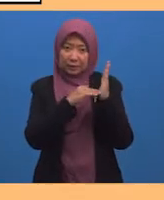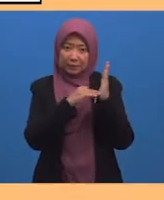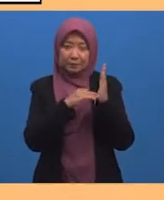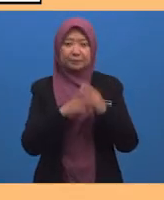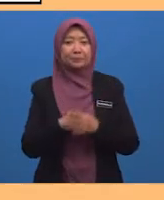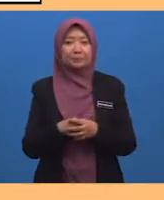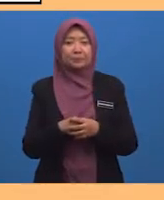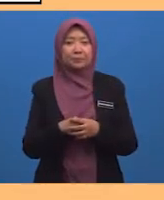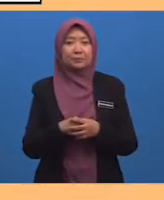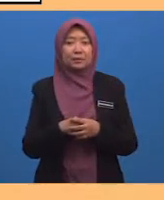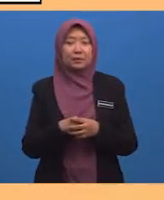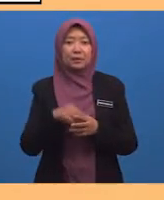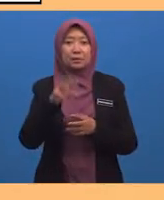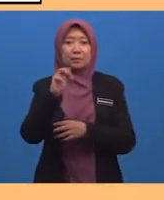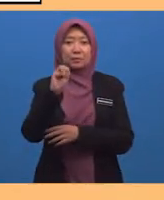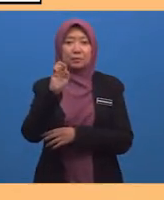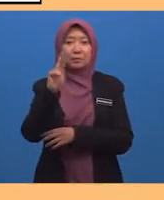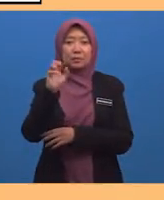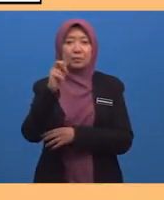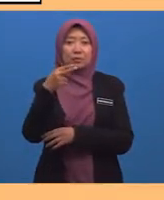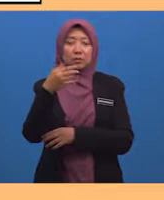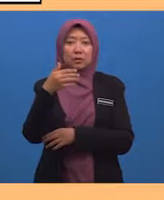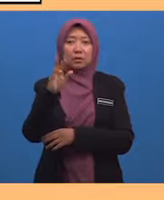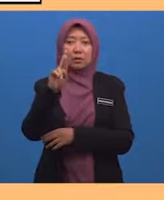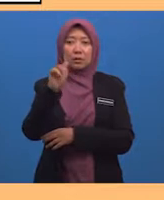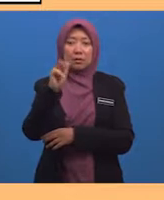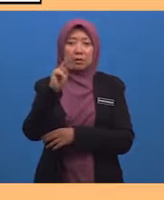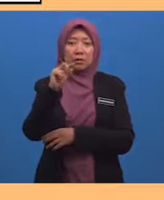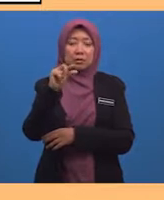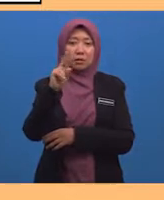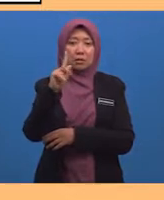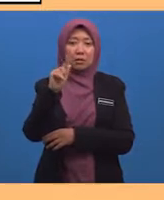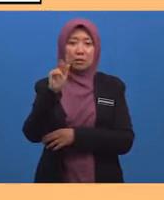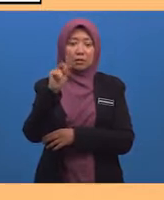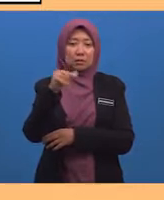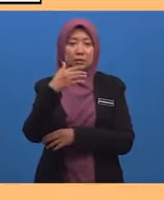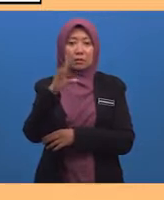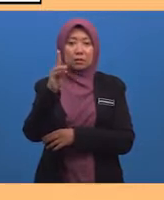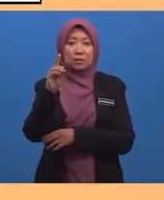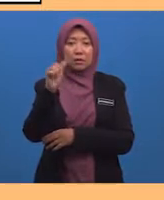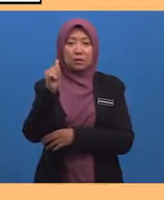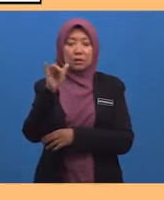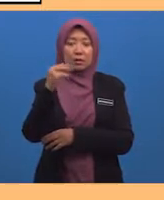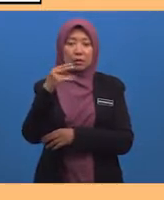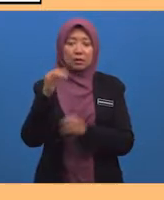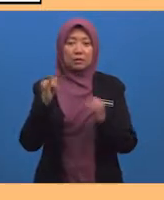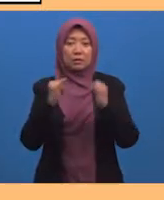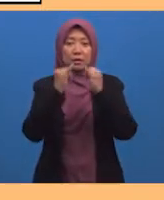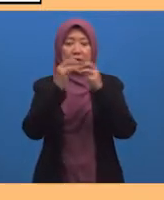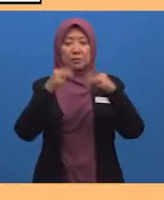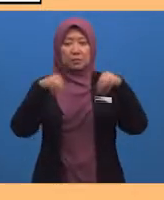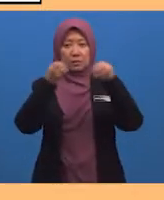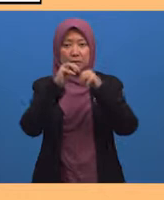iaitu Munasah, Rangkang, Dayah, Istana, Masjid dan